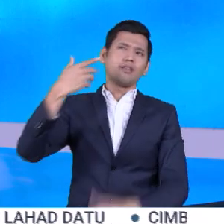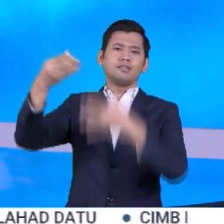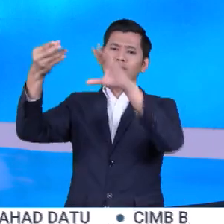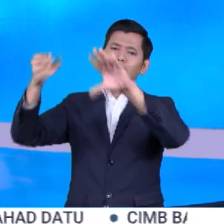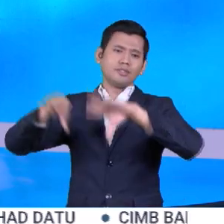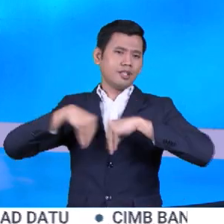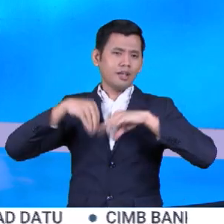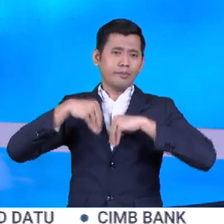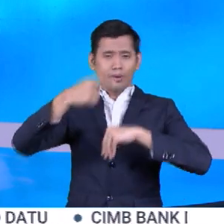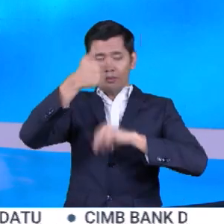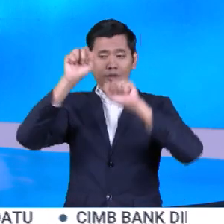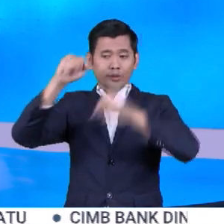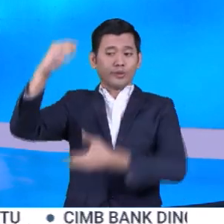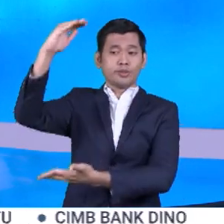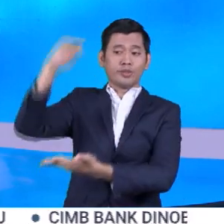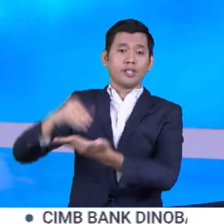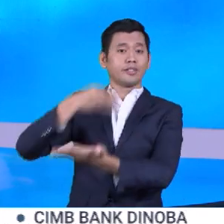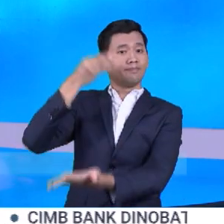mereka